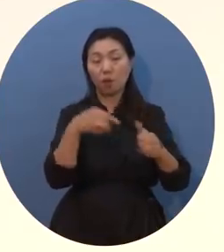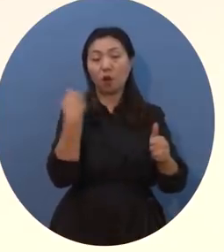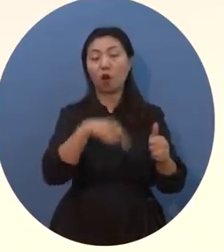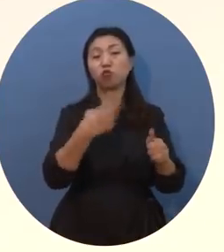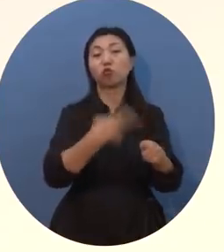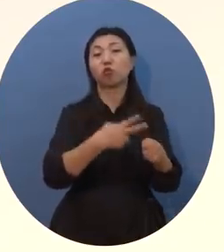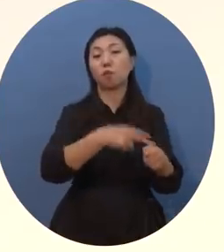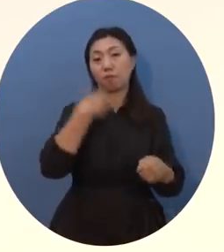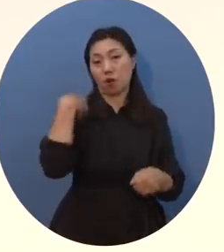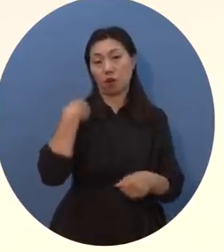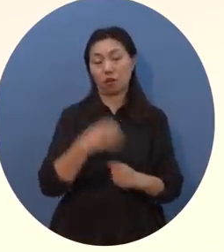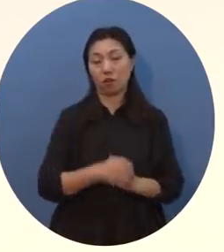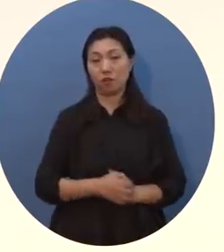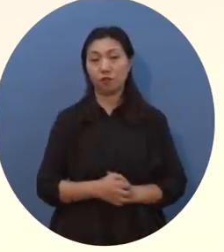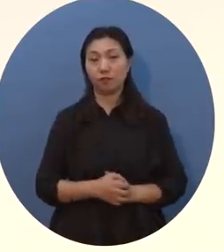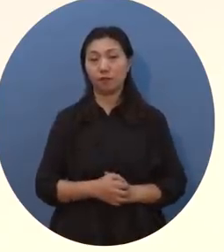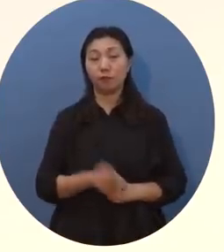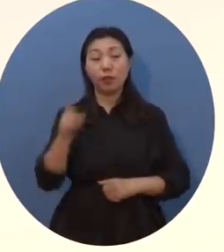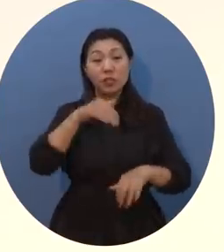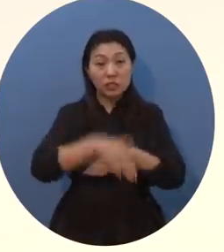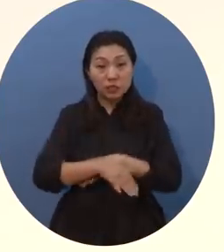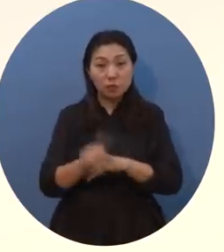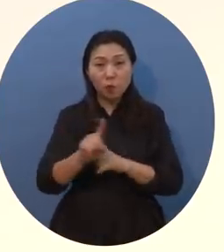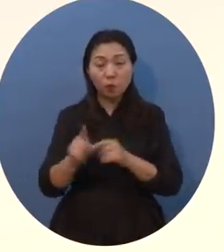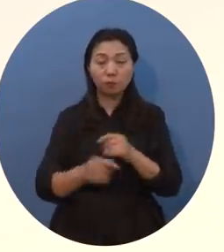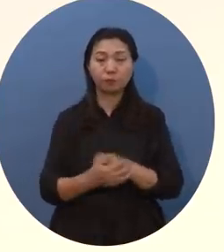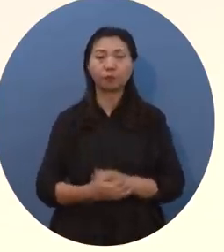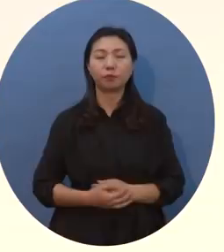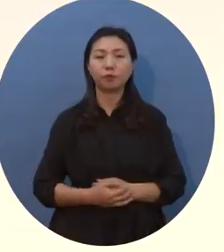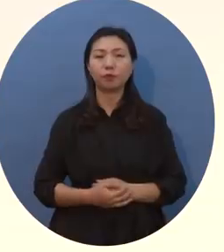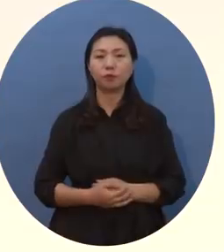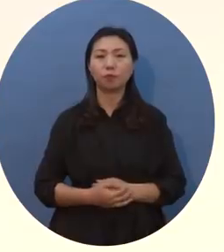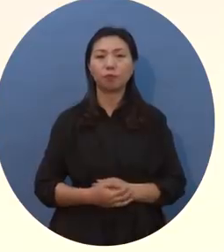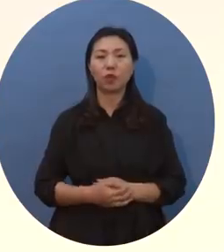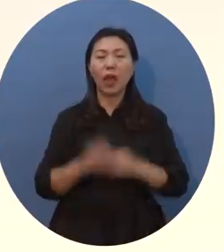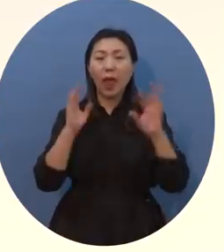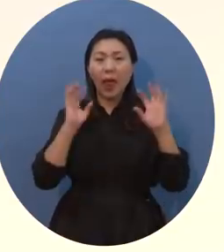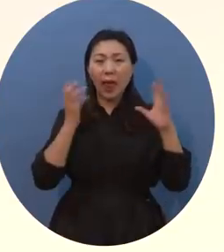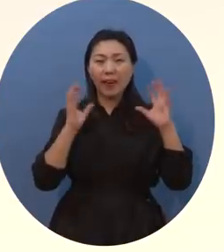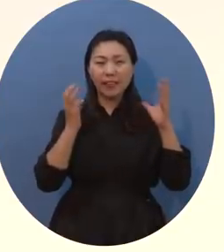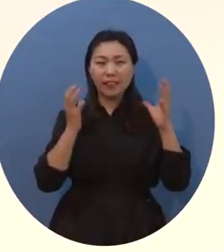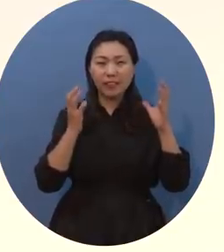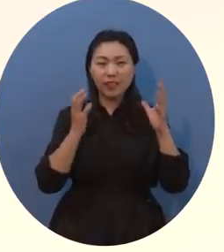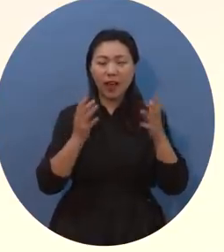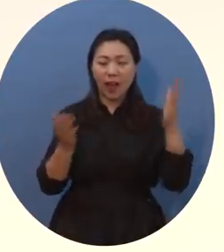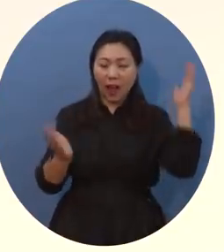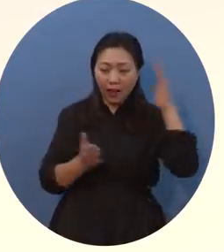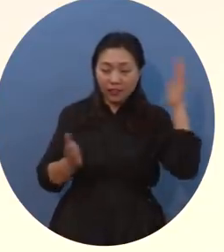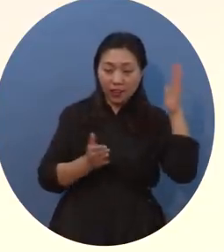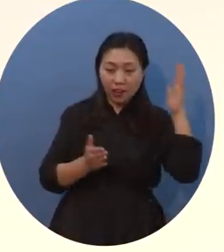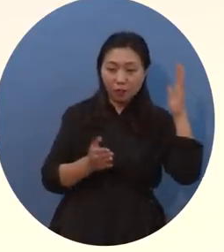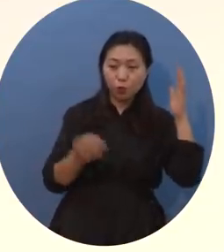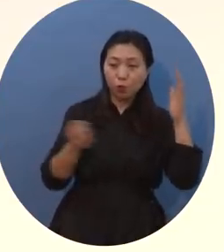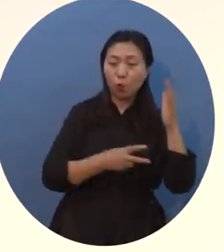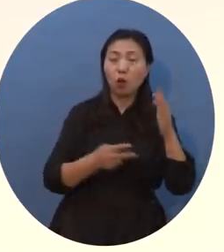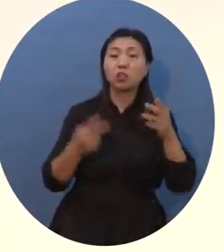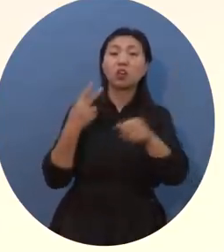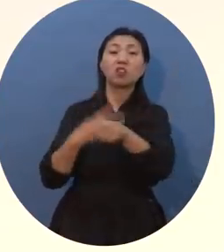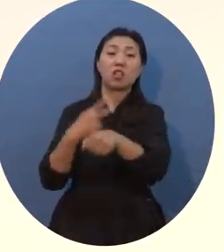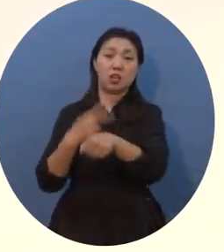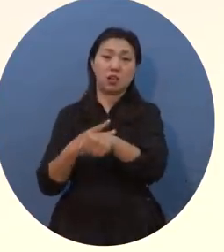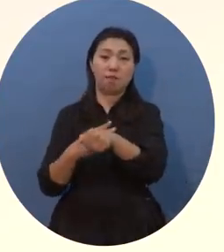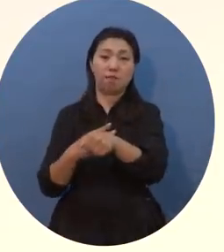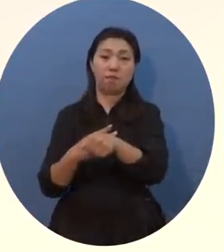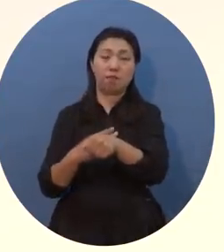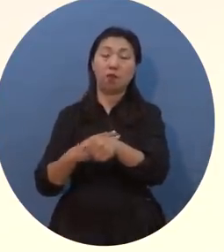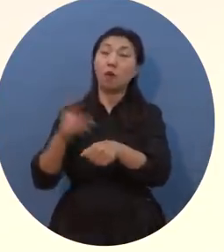합니다. 이렇게 하면 그 아이들이 학생인 동시에 선생인데 선생의